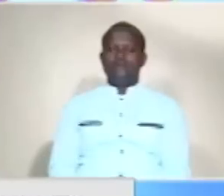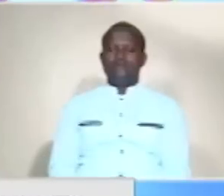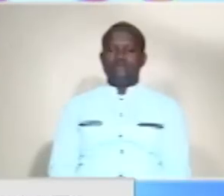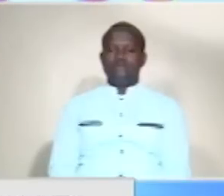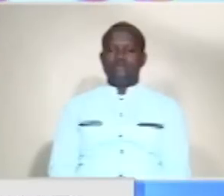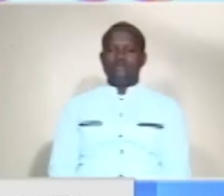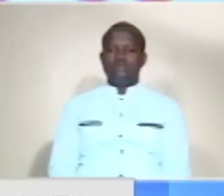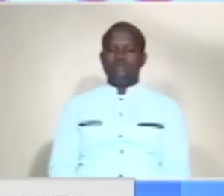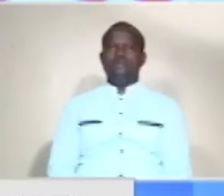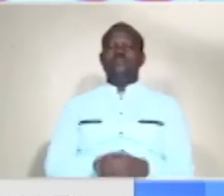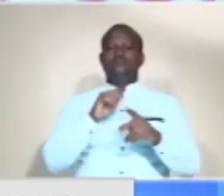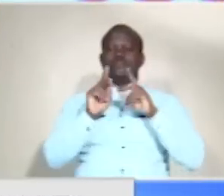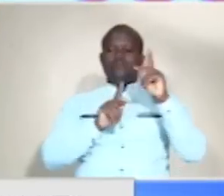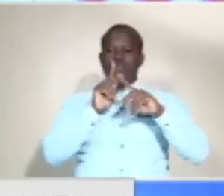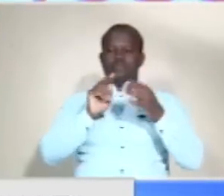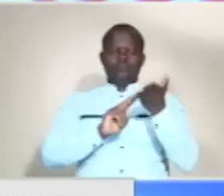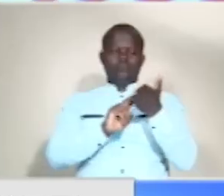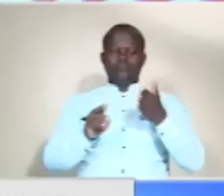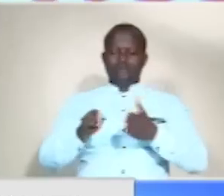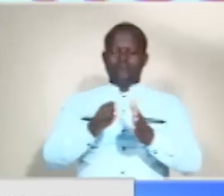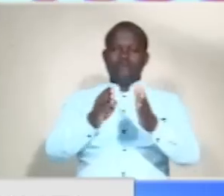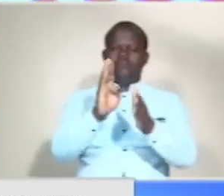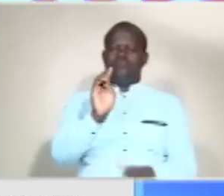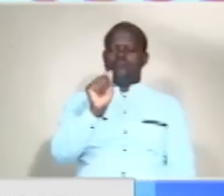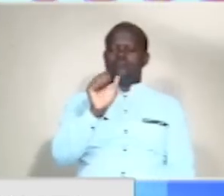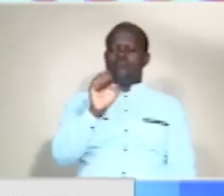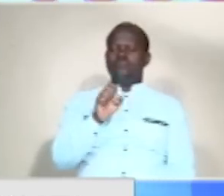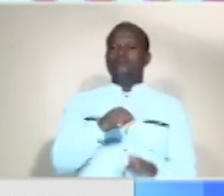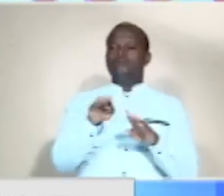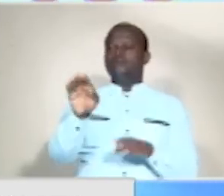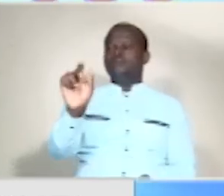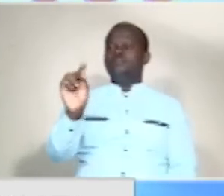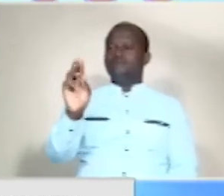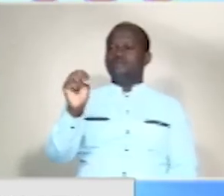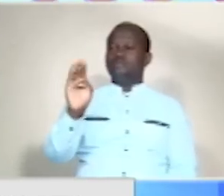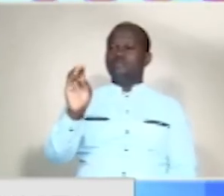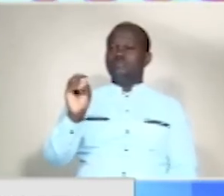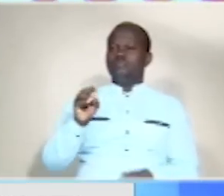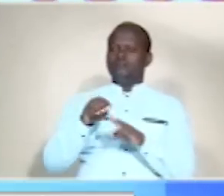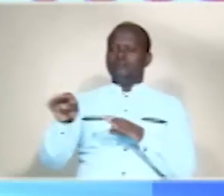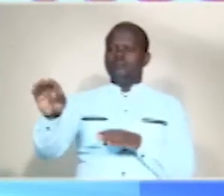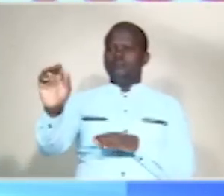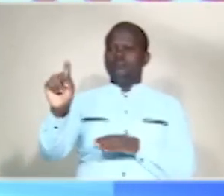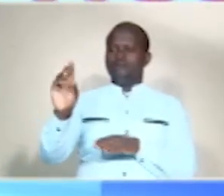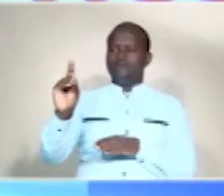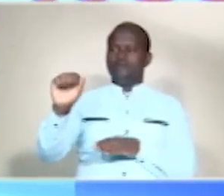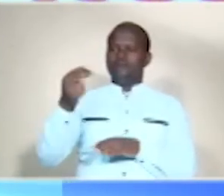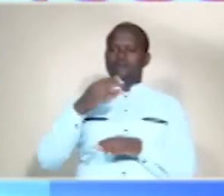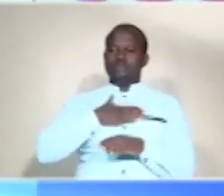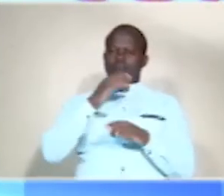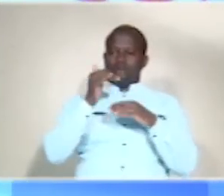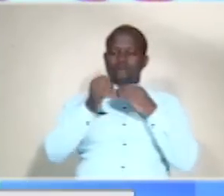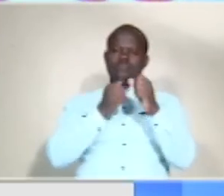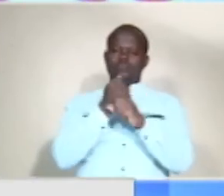Urakoze cyane Shadia. Naho abaturage bakoresha umuhanda base Kirambo Butaro Kidaho barishimira ko nyuma y'imyaka isaga